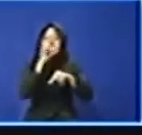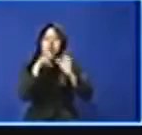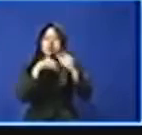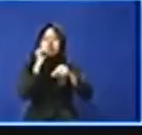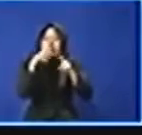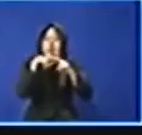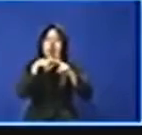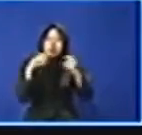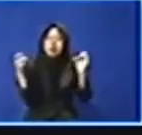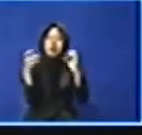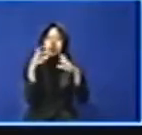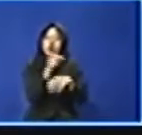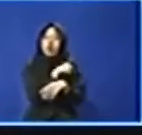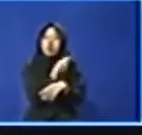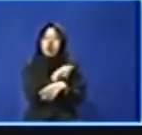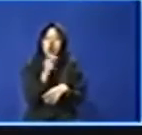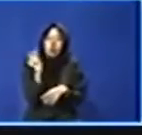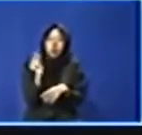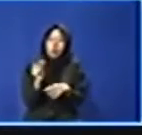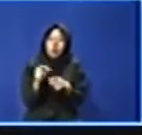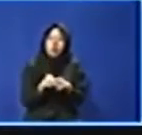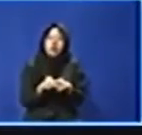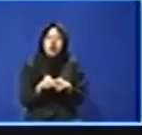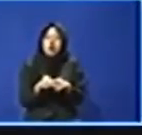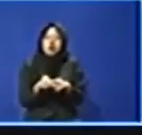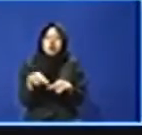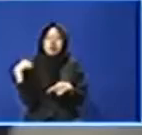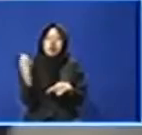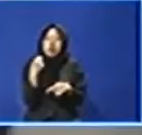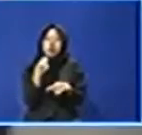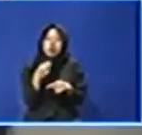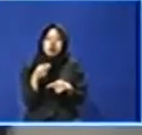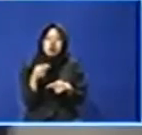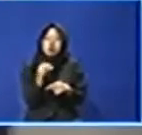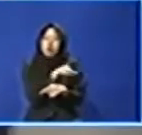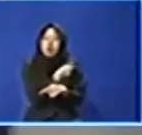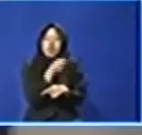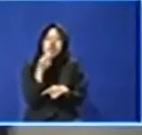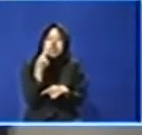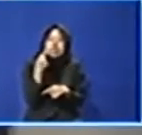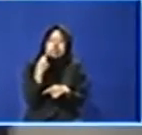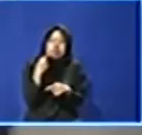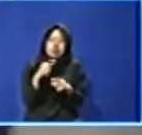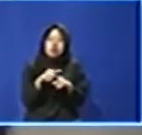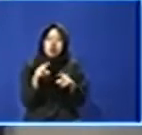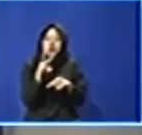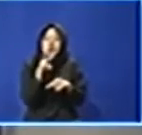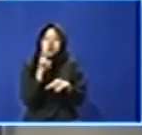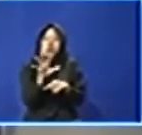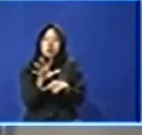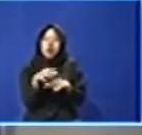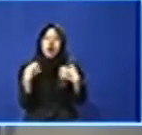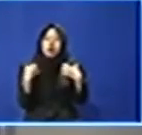perorangan 5 praktek dokter gigi peoran 20 praktek dokter spesialis perorangan 25